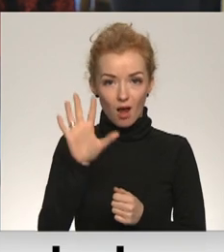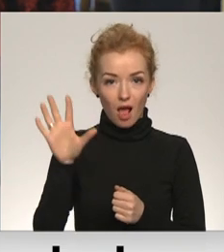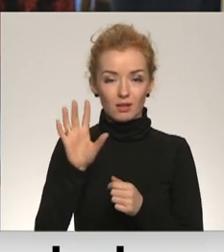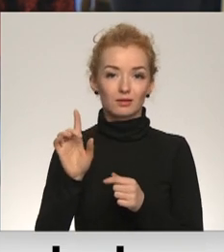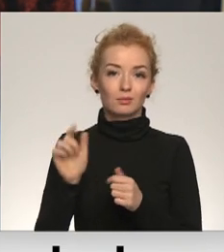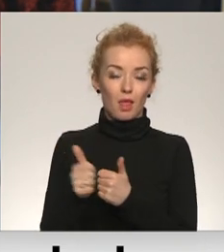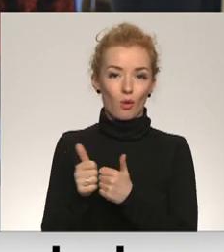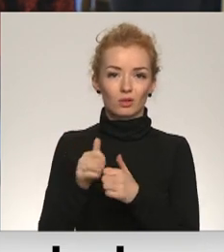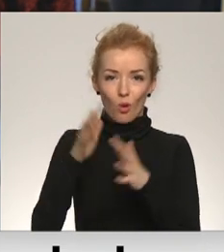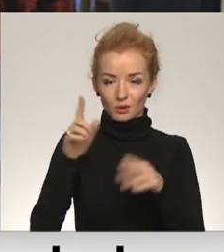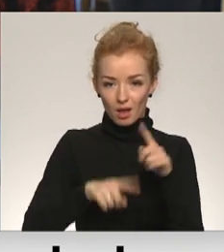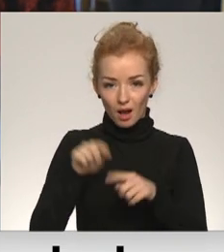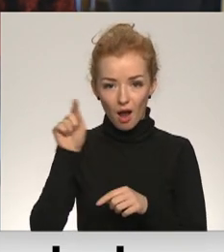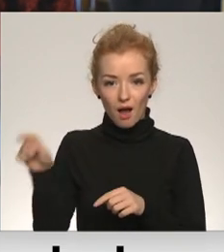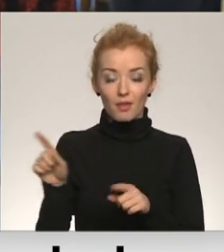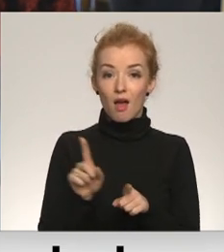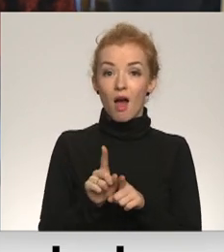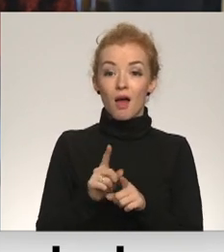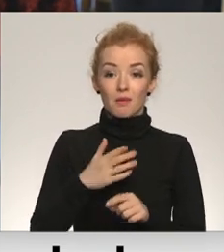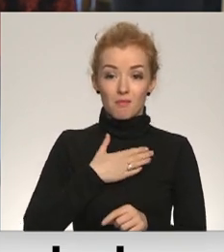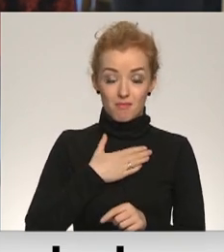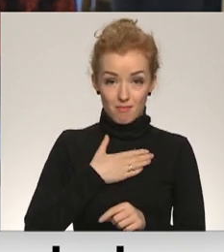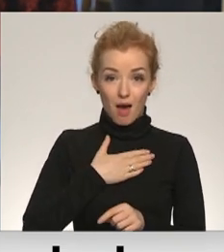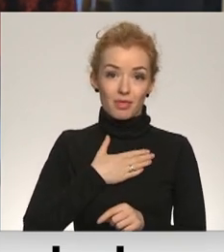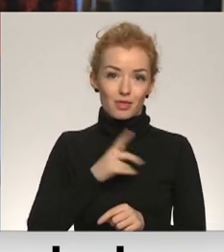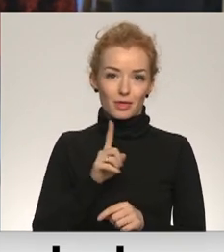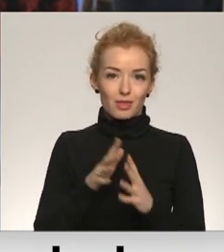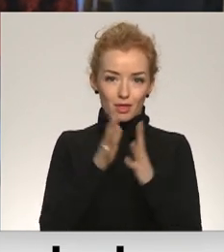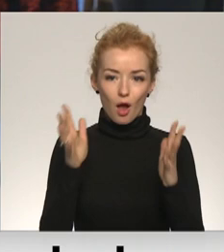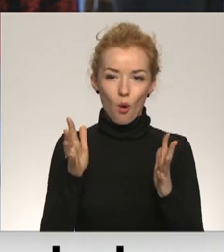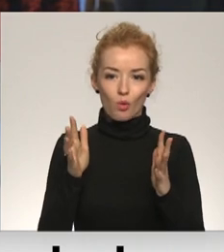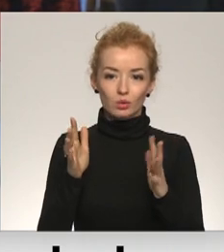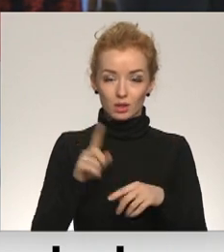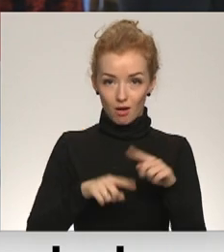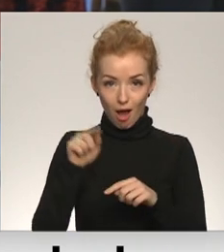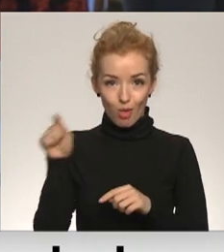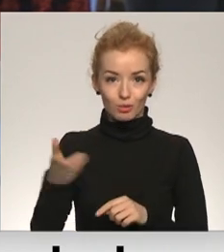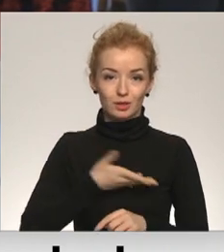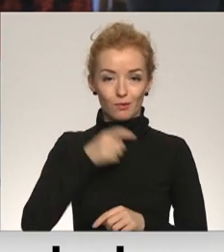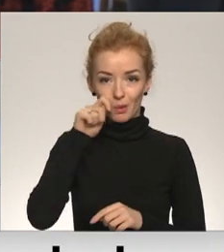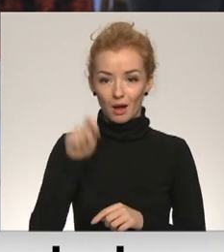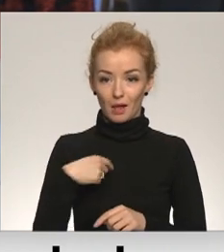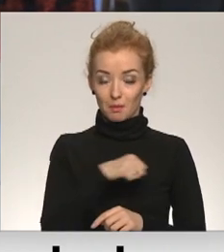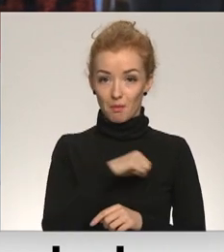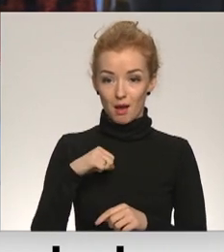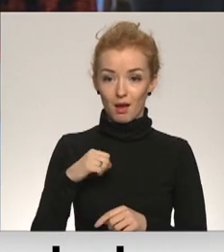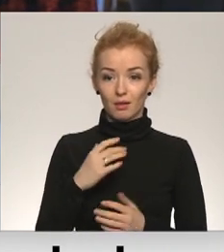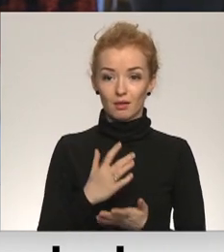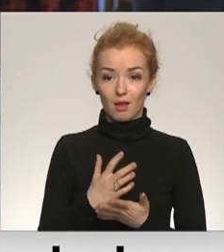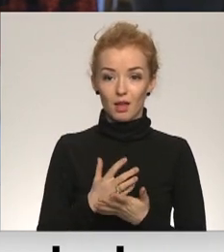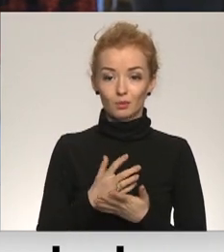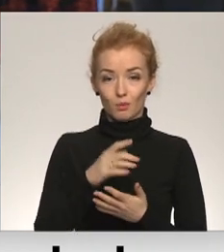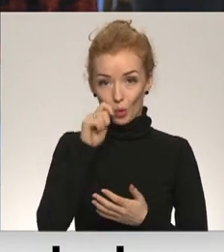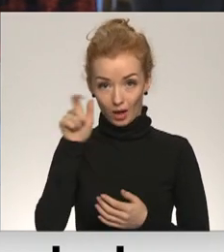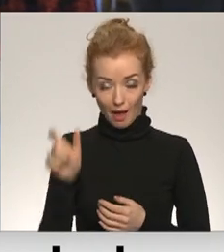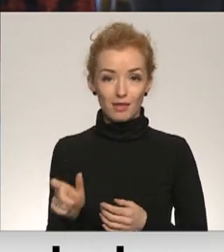ir draugi, radi, arī tajā skaita man tur ir daudz. Radu, es pati esmu ukrainietē, un